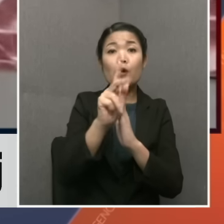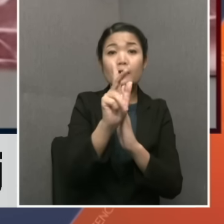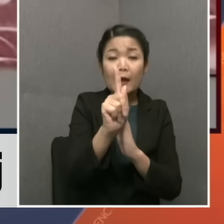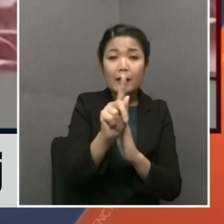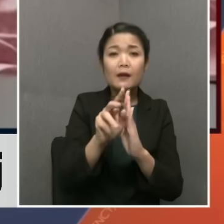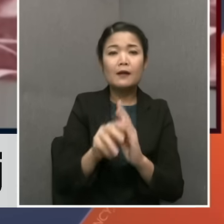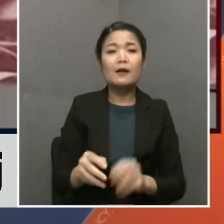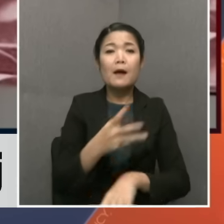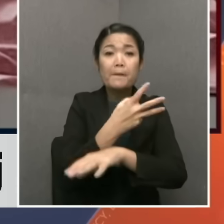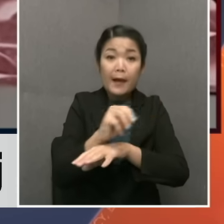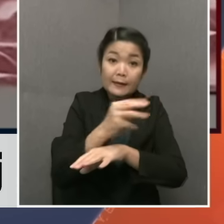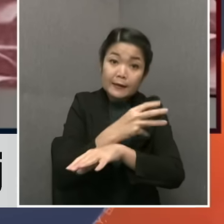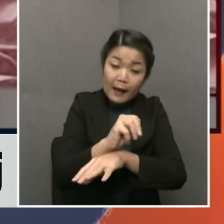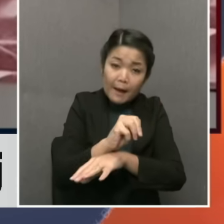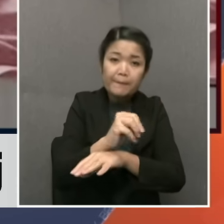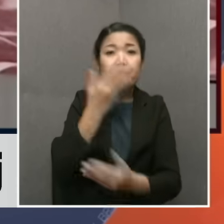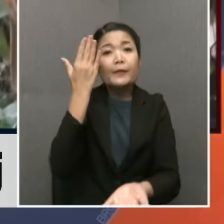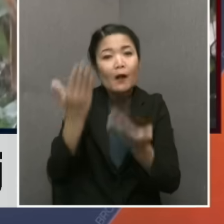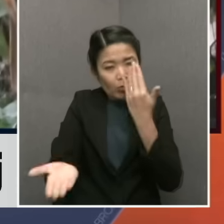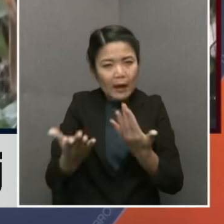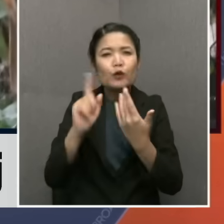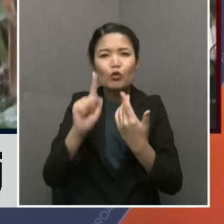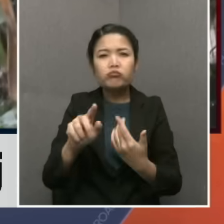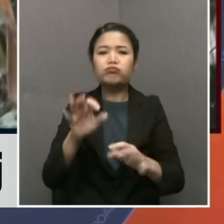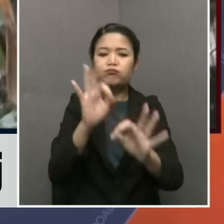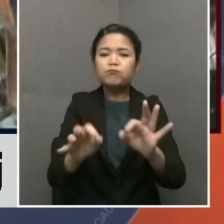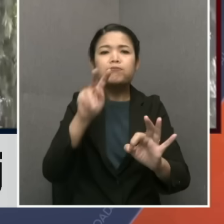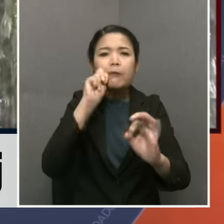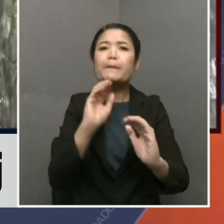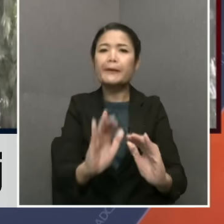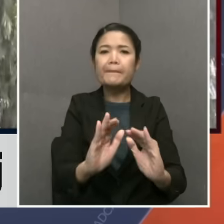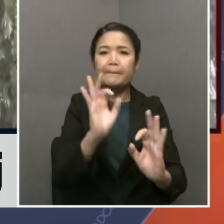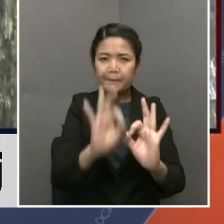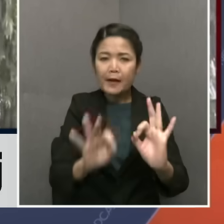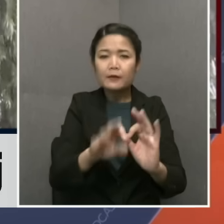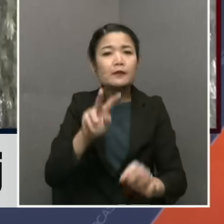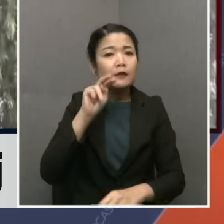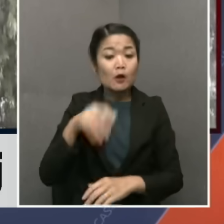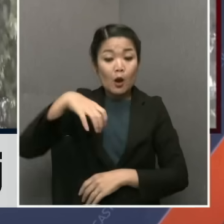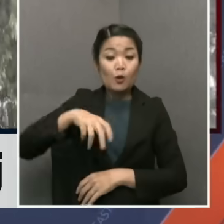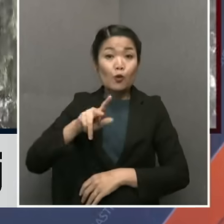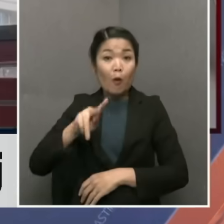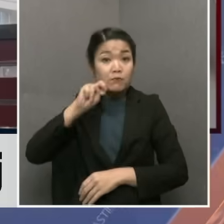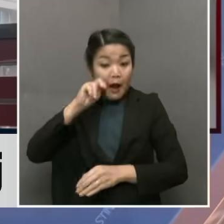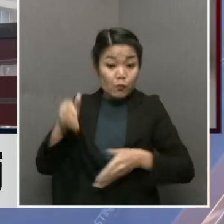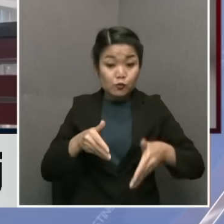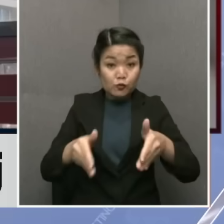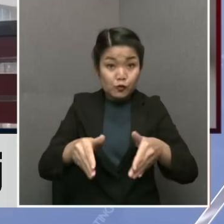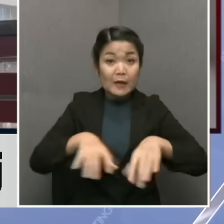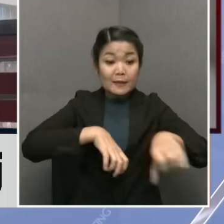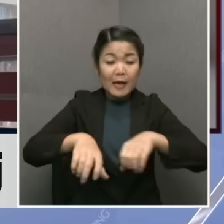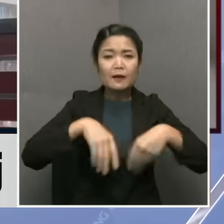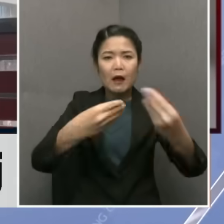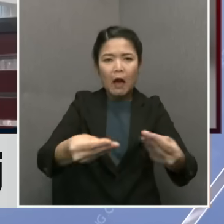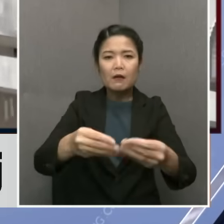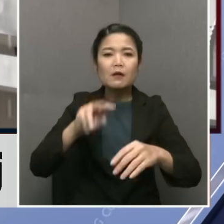มหาสารคามเนี่ยครับก็ต้องต้องมีการถนอมการใช้น้ำนะครับแล้วการจัดสรรน้ำของกรมชลปทานที่จะให้ท่านก็จะมีไม่